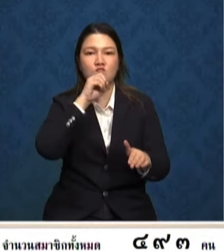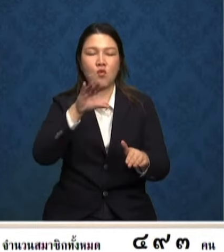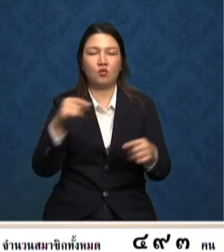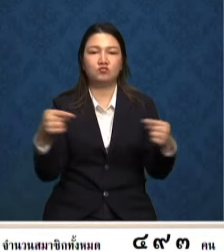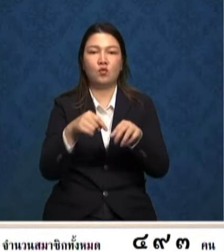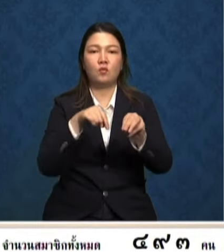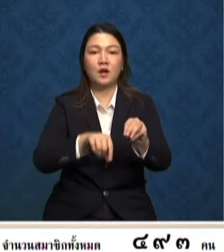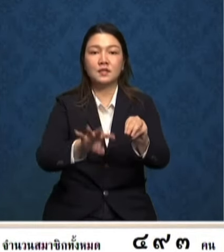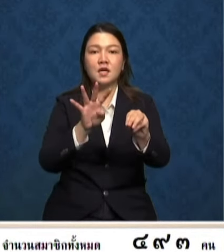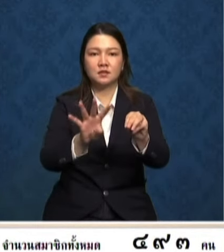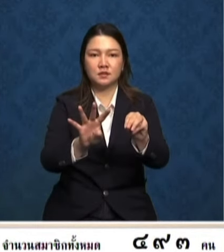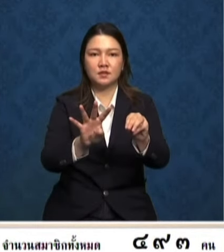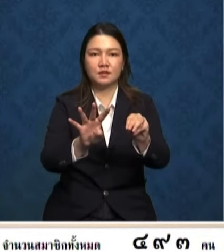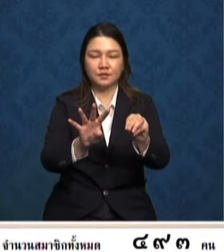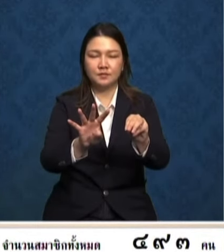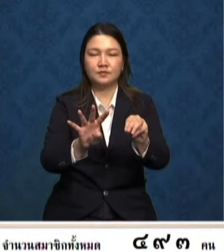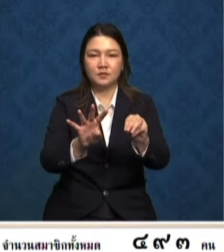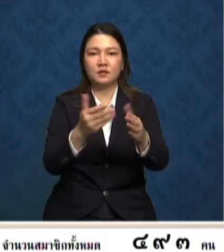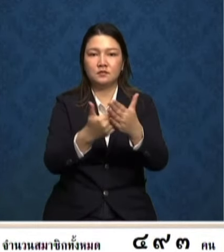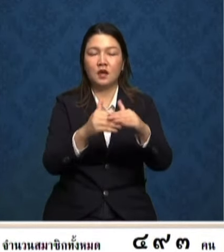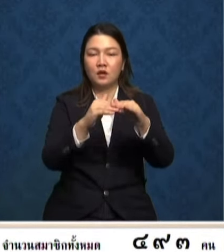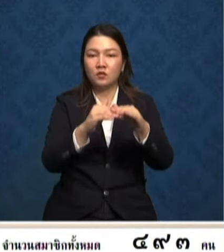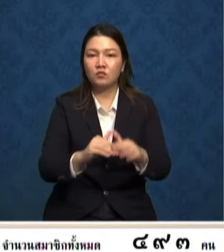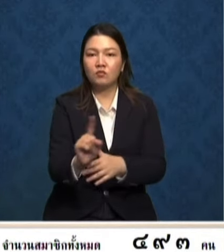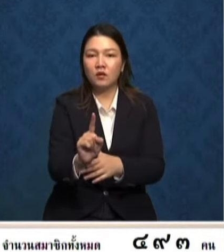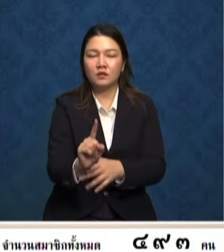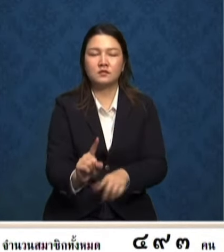รา4เป็นจำนวนเงิน